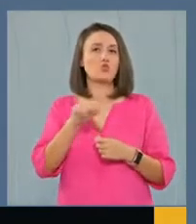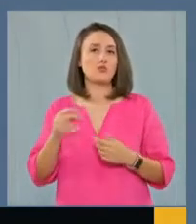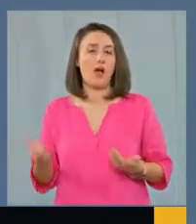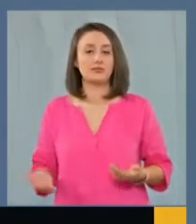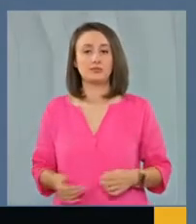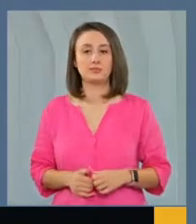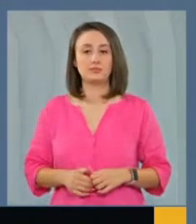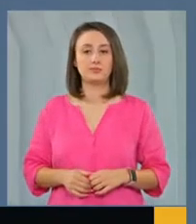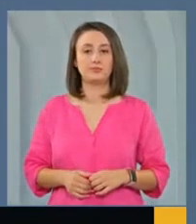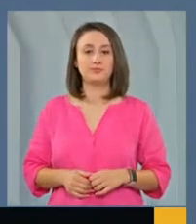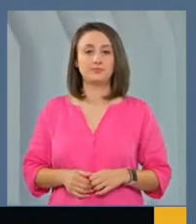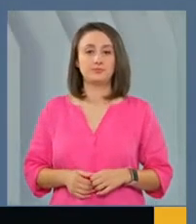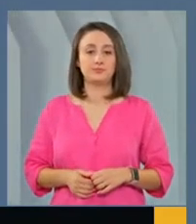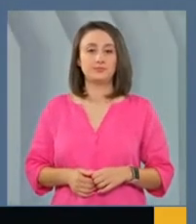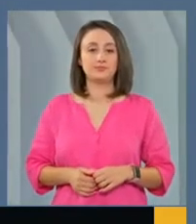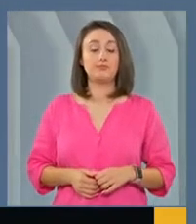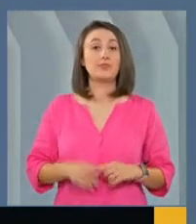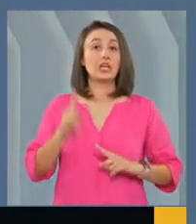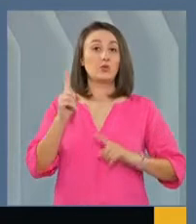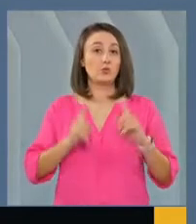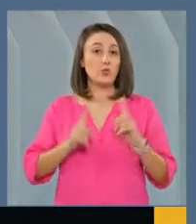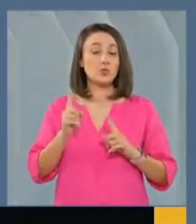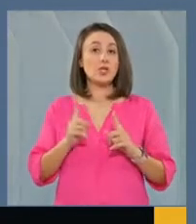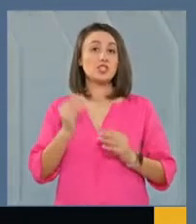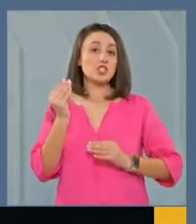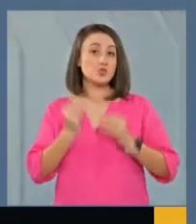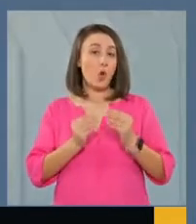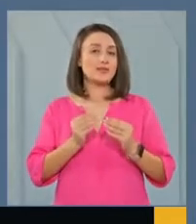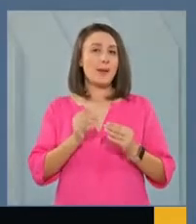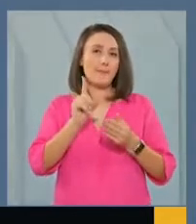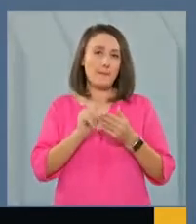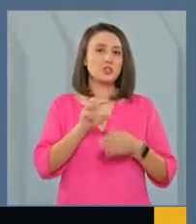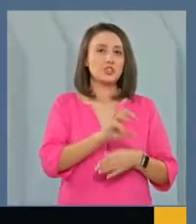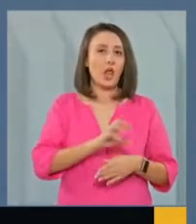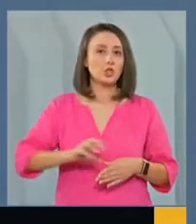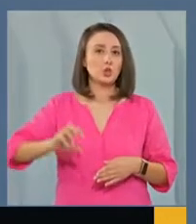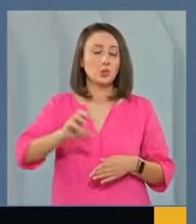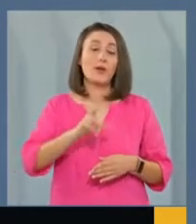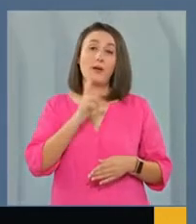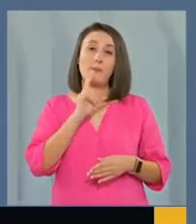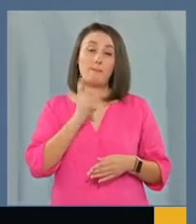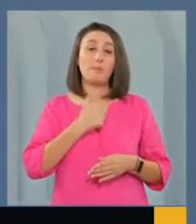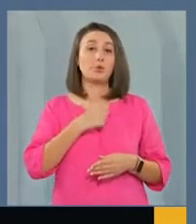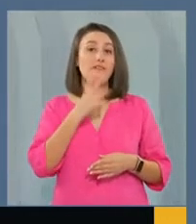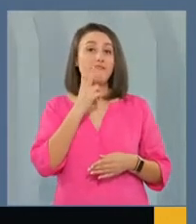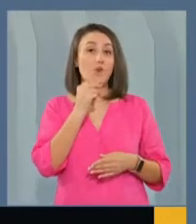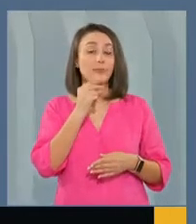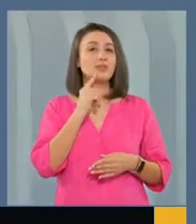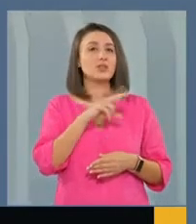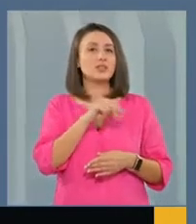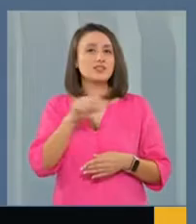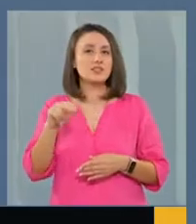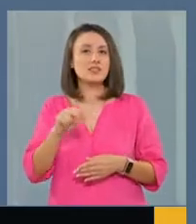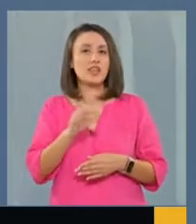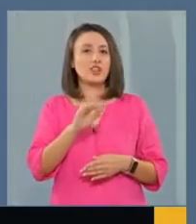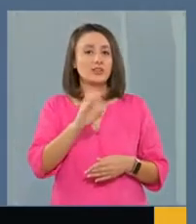pedologică. În funcție de situația microregiunilor, putem vorbi despre secetă pedologică